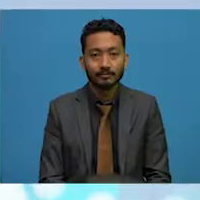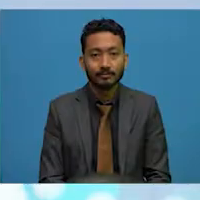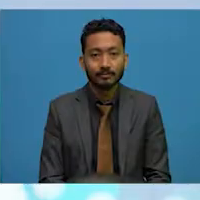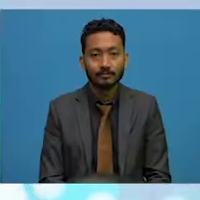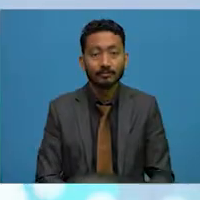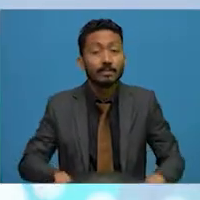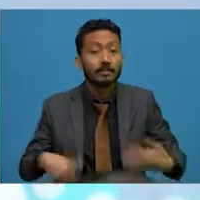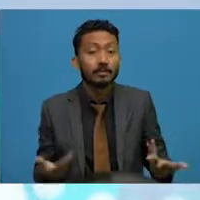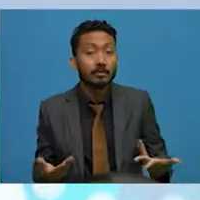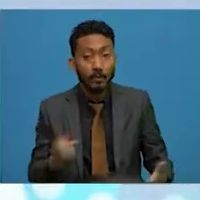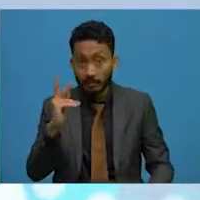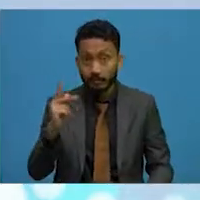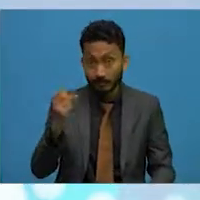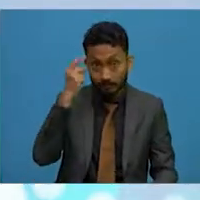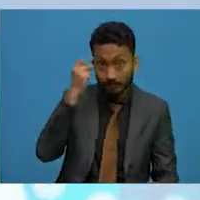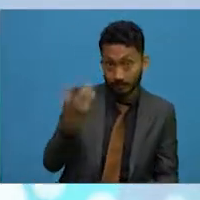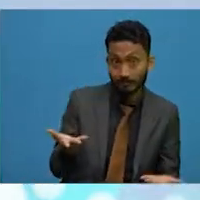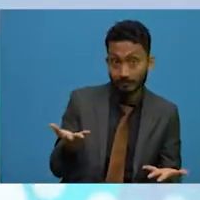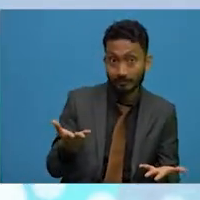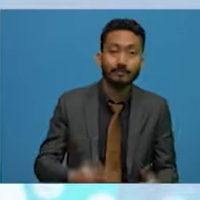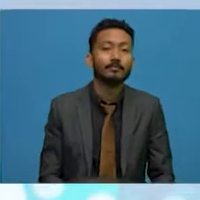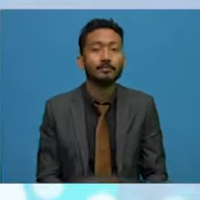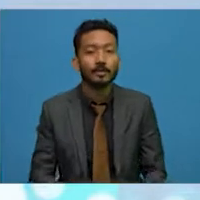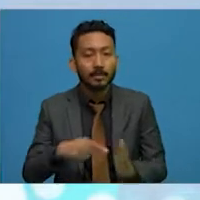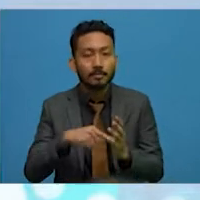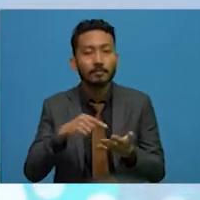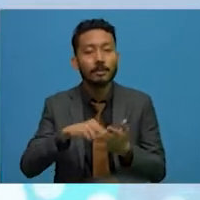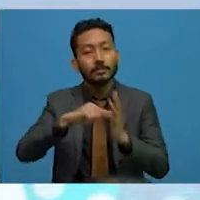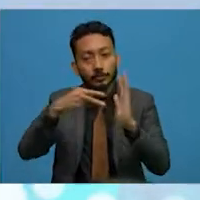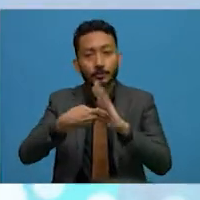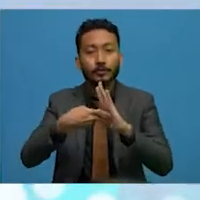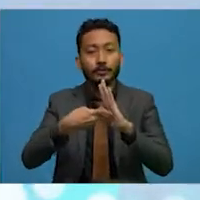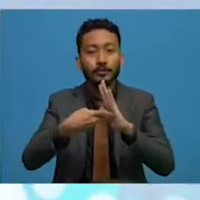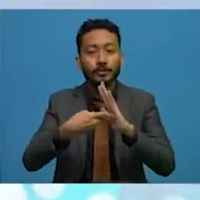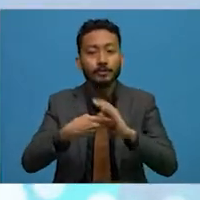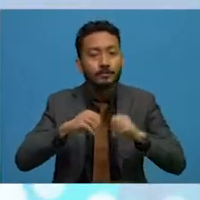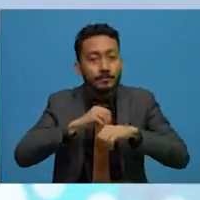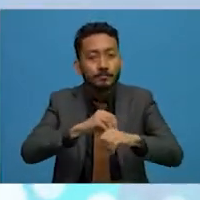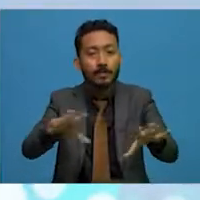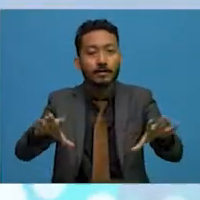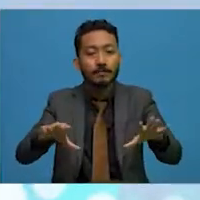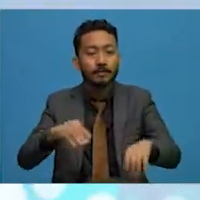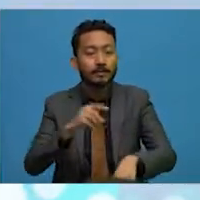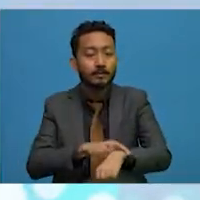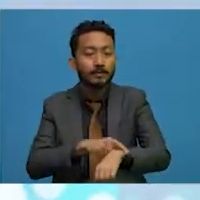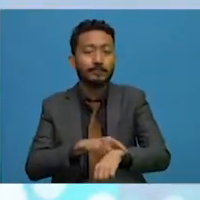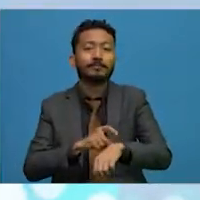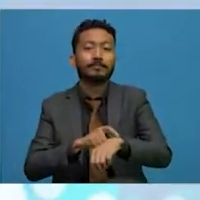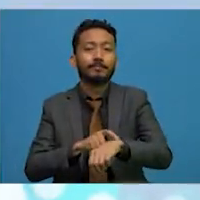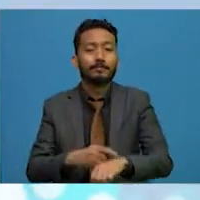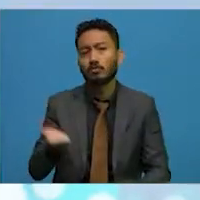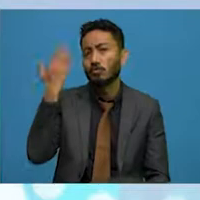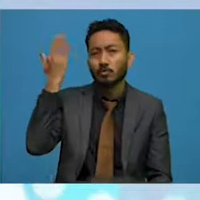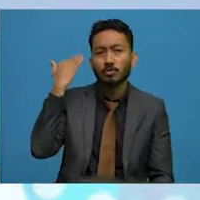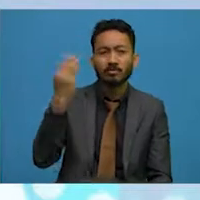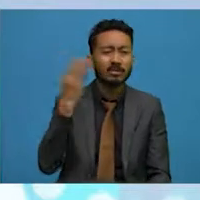Bagaimana pelajar-pelajar? Inilah yang dikatakan perkembangan arus masa. Jikalau dahulu kita menggunakan